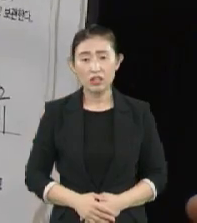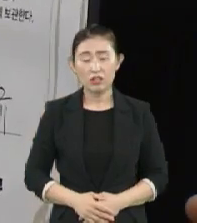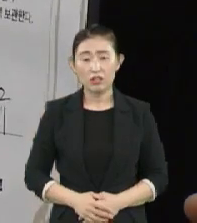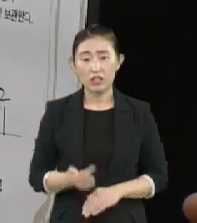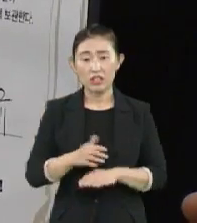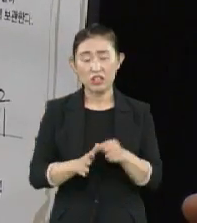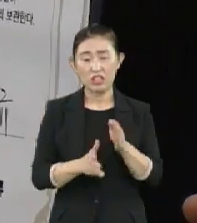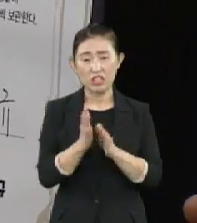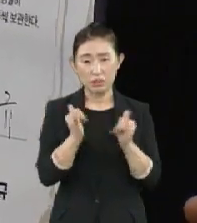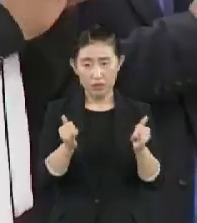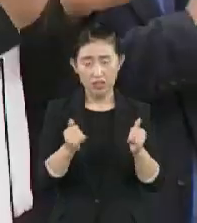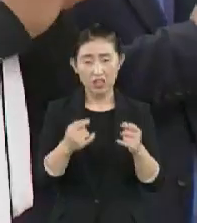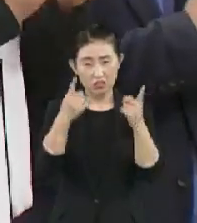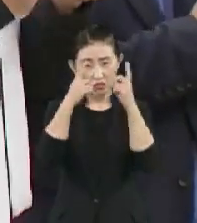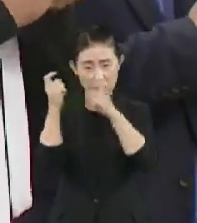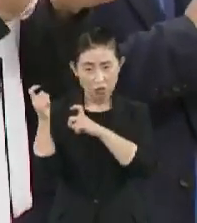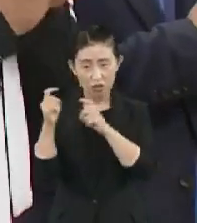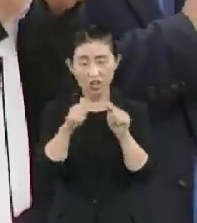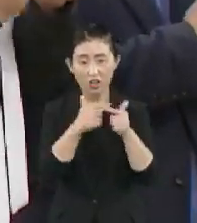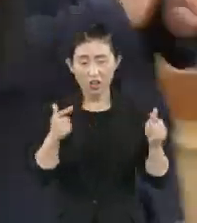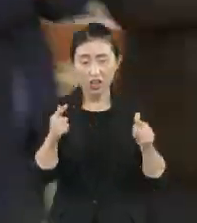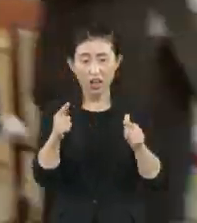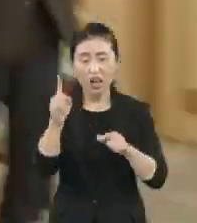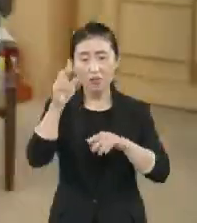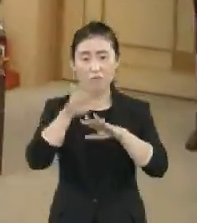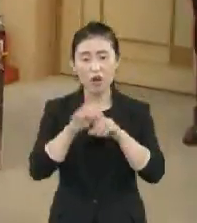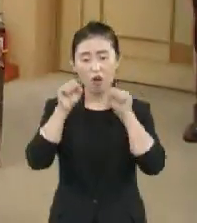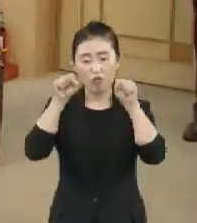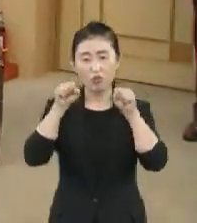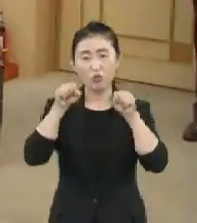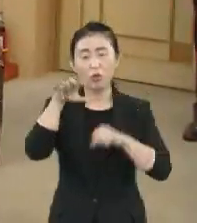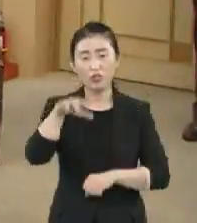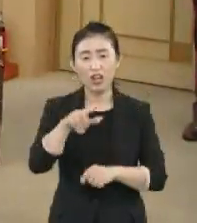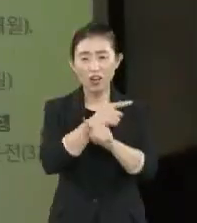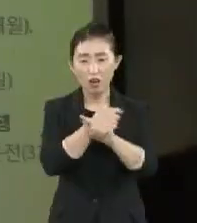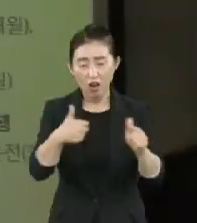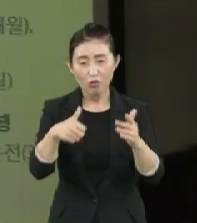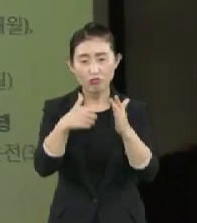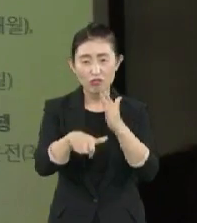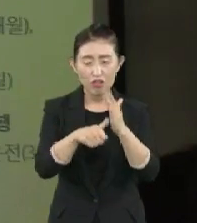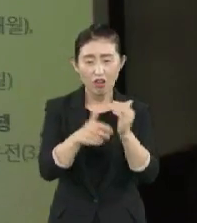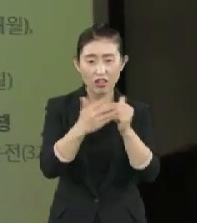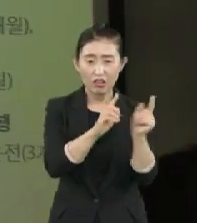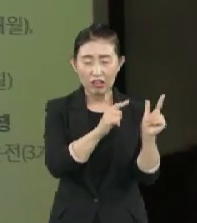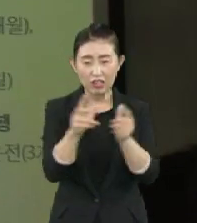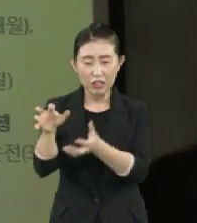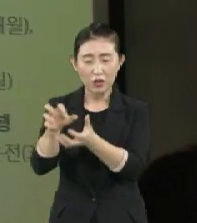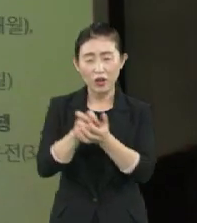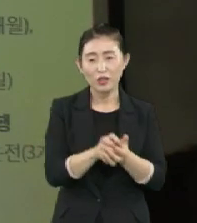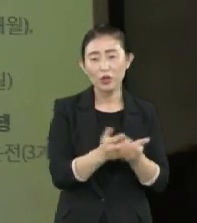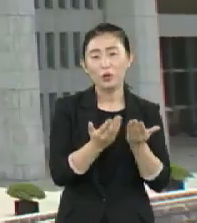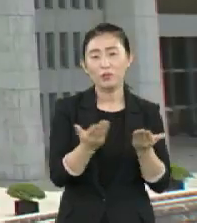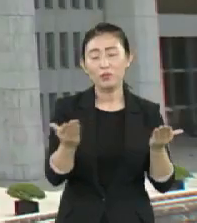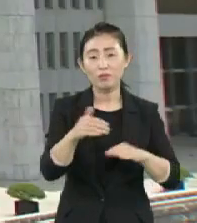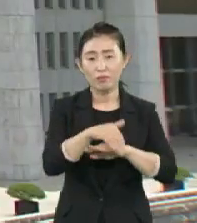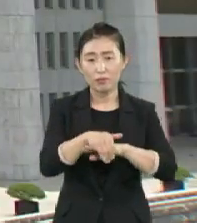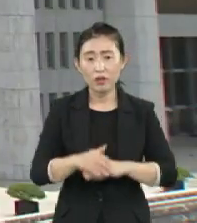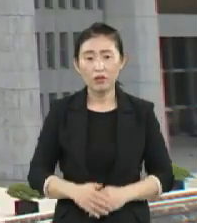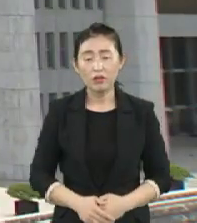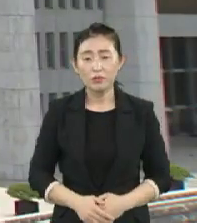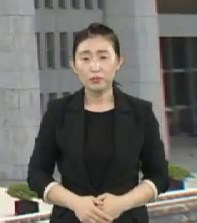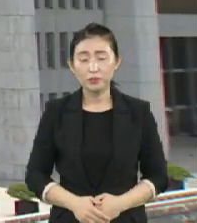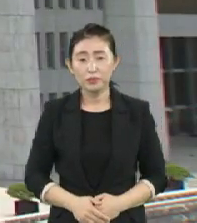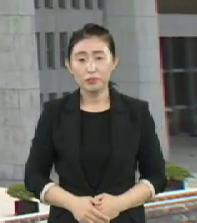년간 대전 시민과 추억을 함께한 대전 한밭 운동장의 각종 기록이 담기는 메모리홀이 조성됩니다.